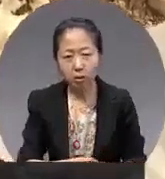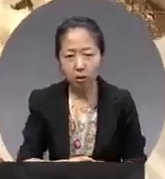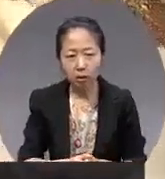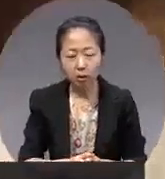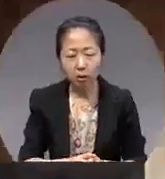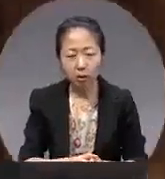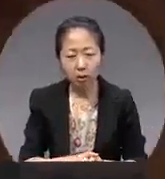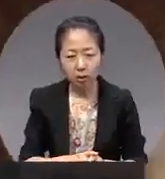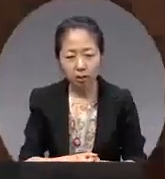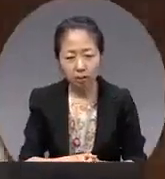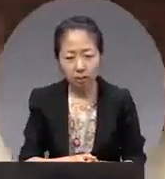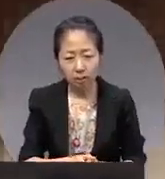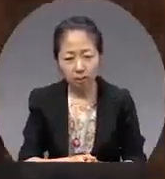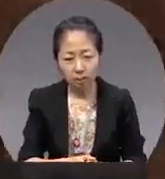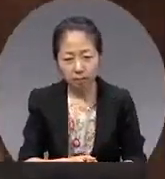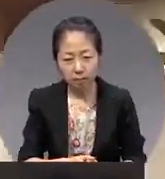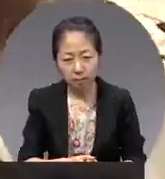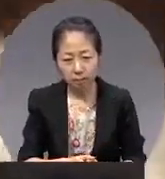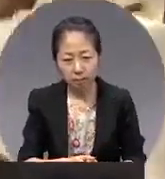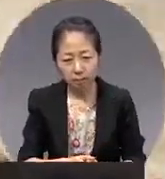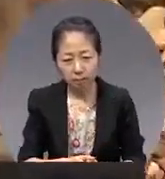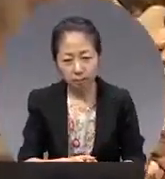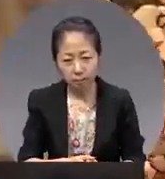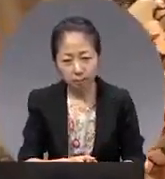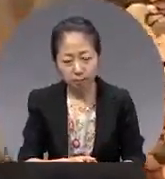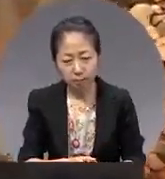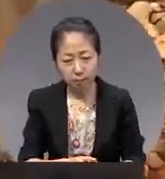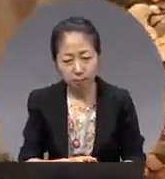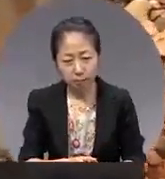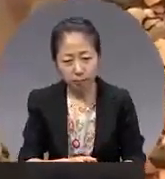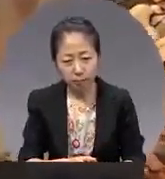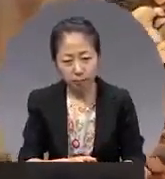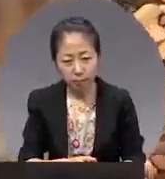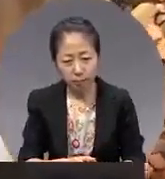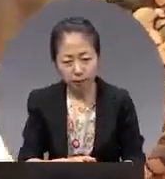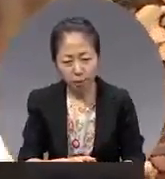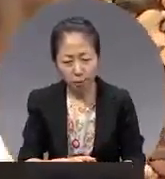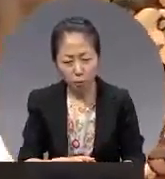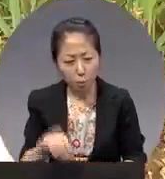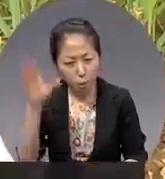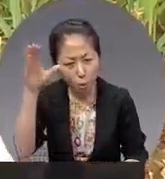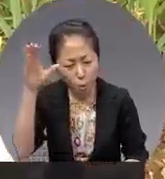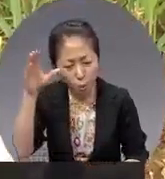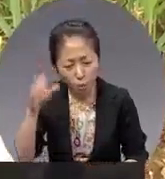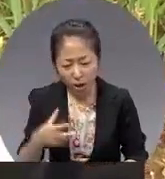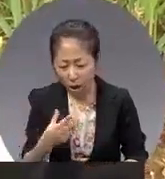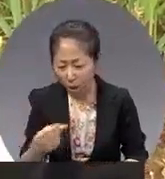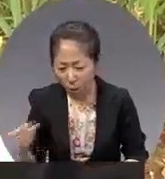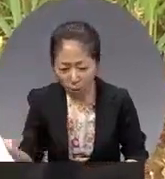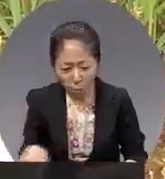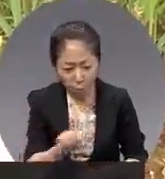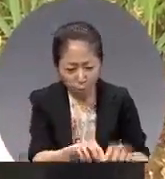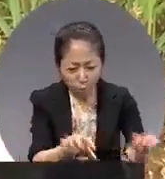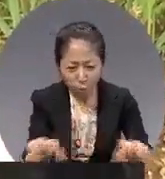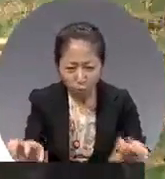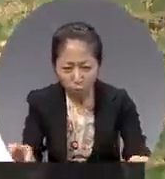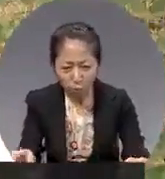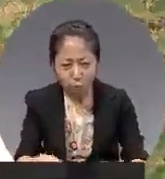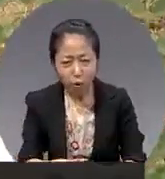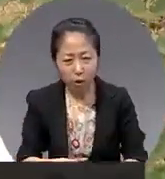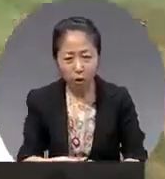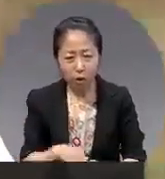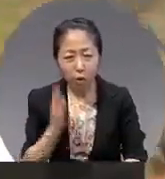쓰다 남은 가스통 도 그대로 버려졌습니다 달려간 배설물이 곳곳에서 눈에 띄고 풀숲에 는 휴지로